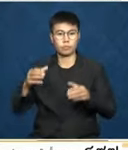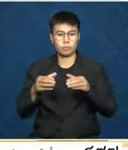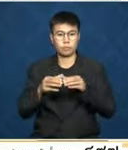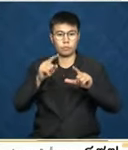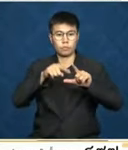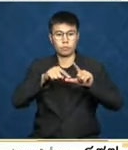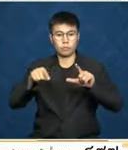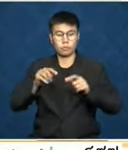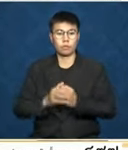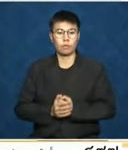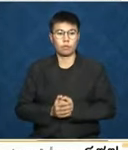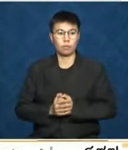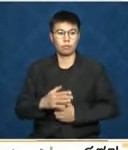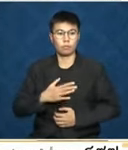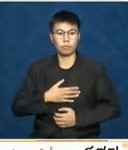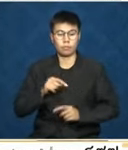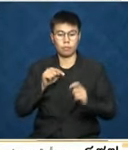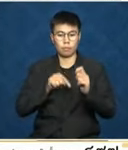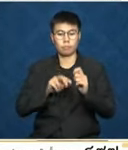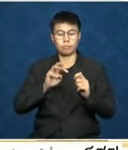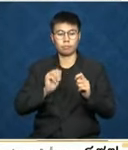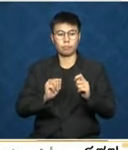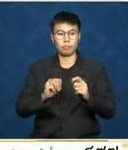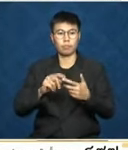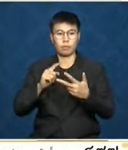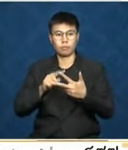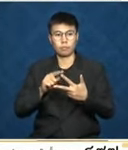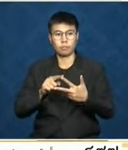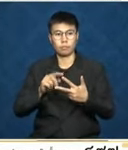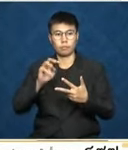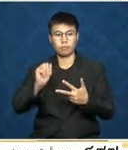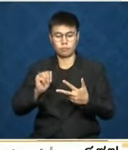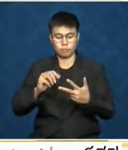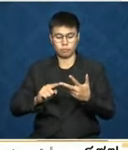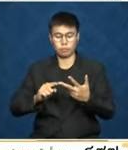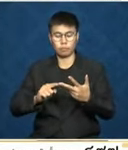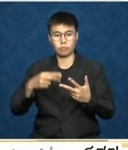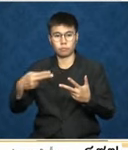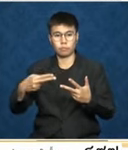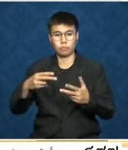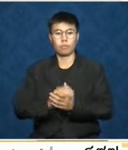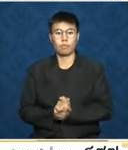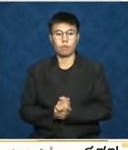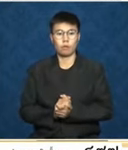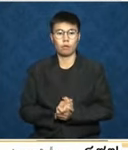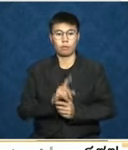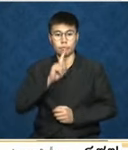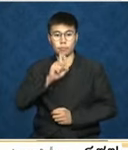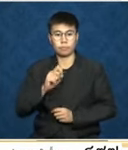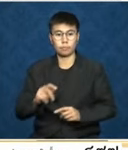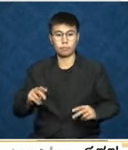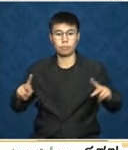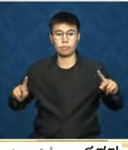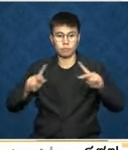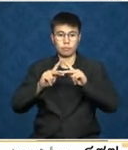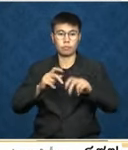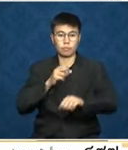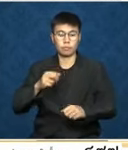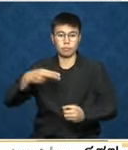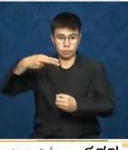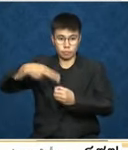ก้าไกลพื้นที่อำเภอเมืองอำเภอแม่เมาะอำเภอแม่ทะขอหารือผ่านท่านประธานไปยังกระทรวงพลังงานและหน่วยงานเกี่ยวข้องอื่น